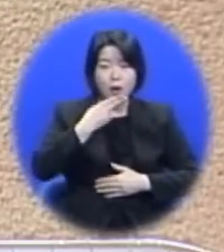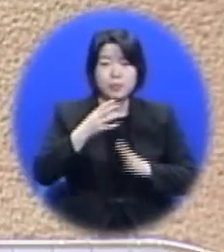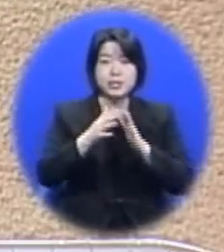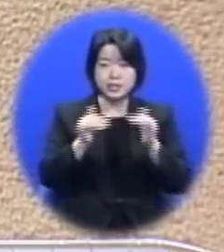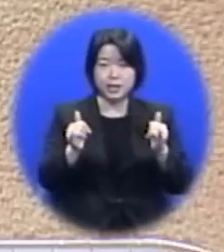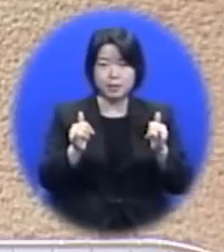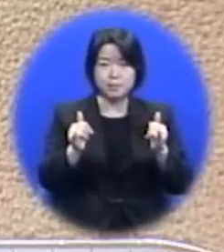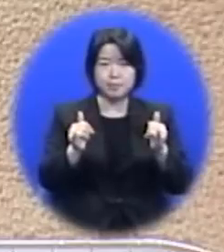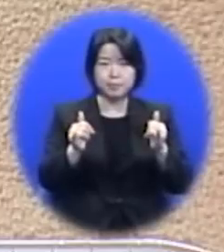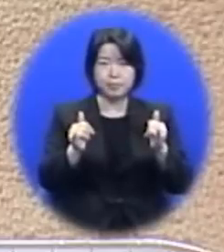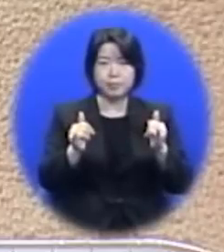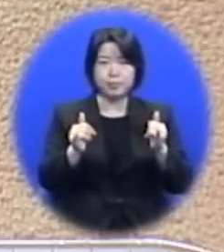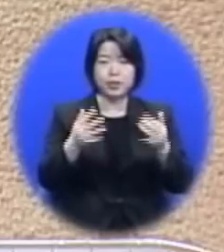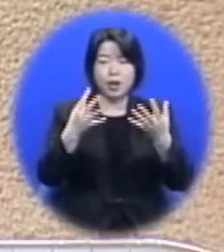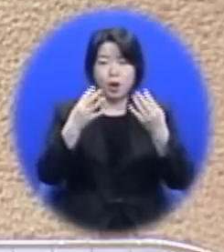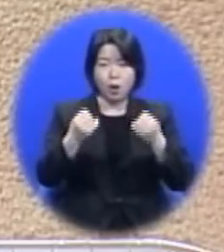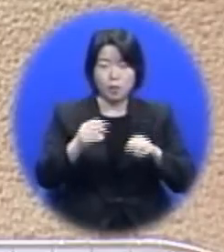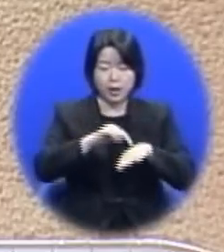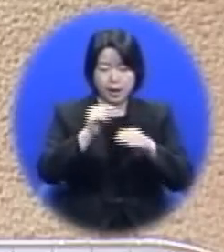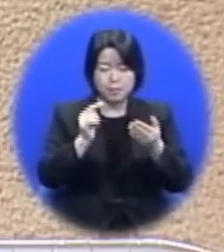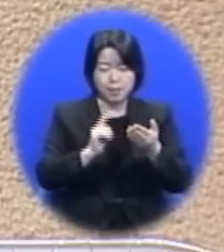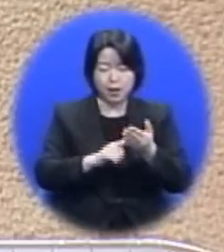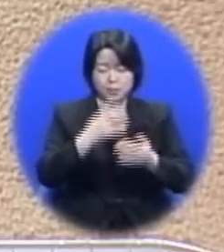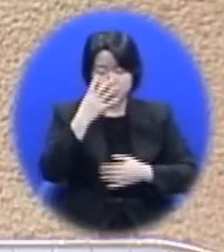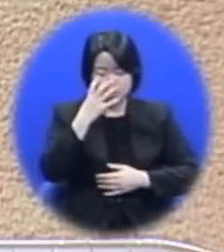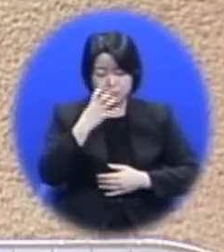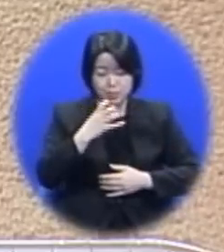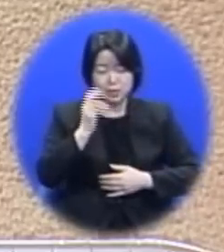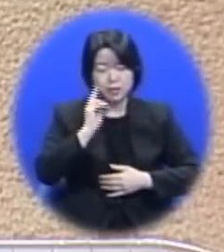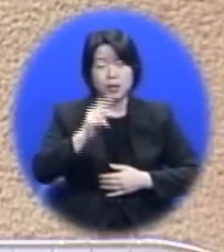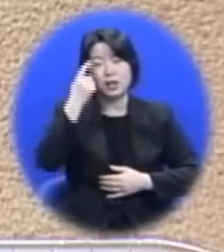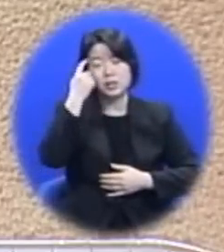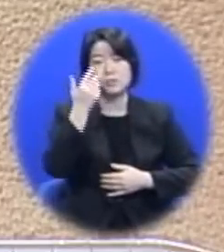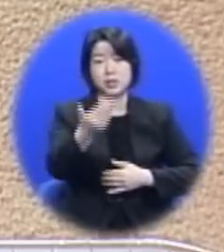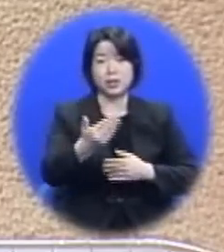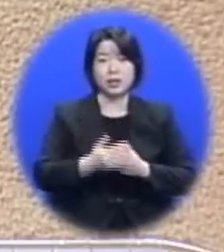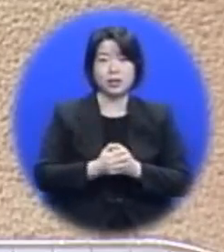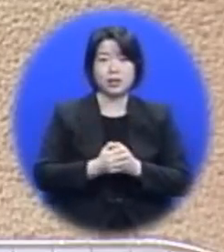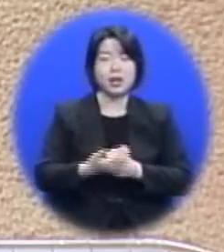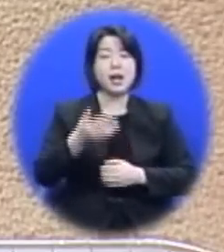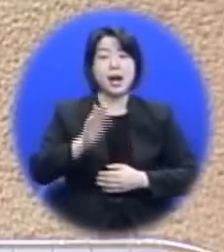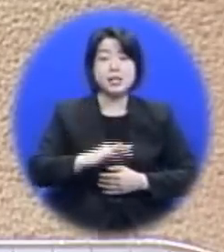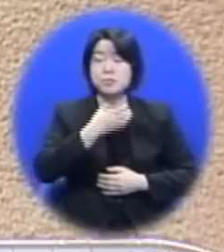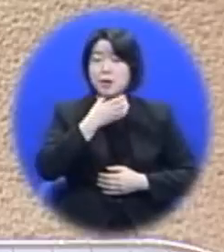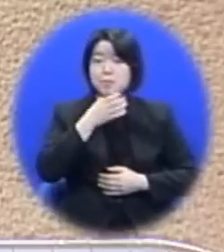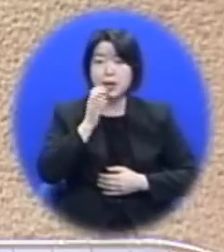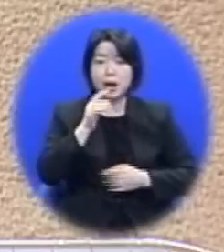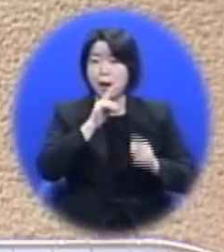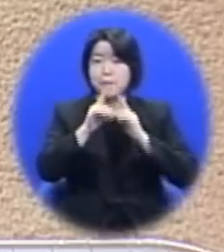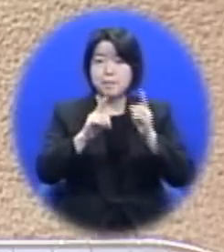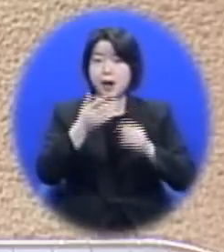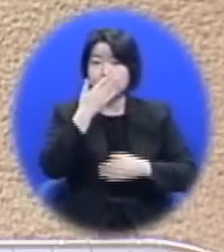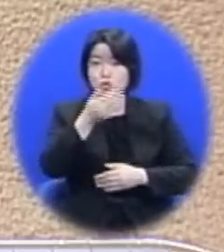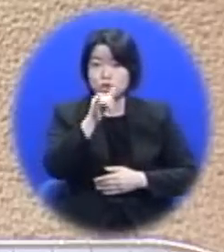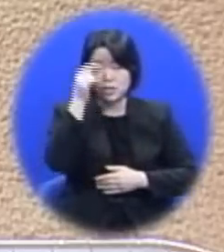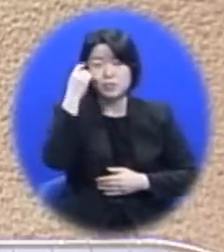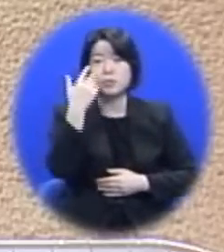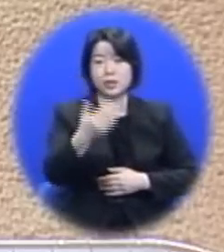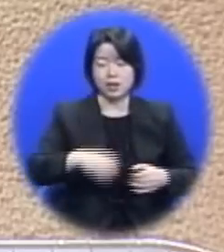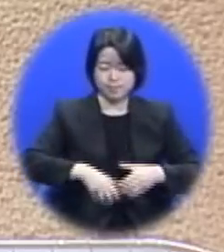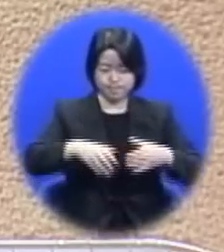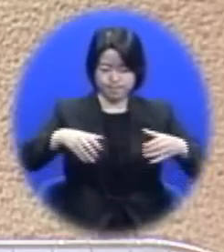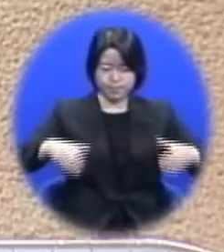분, 얼마나 심령이 비참하시겠습니까? 그런데 베드로처럼 말하실 수 있어요?